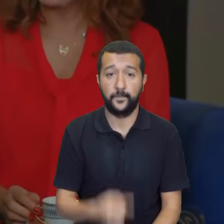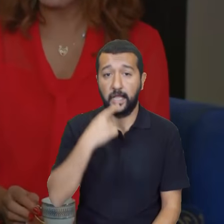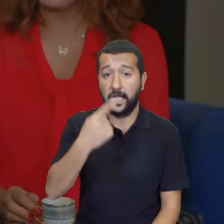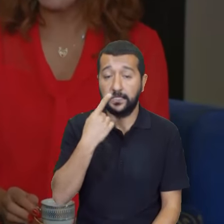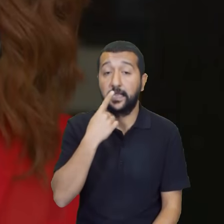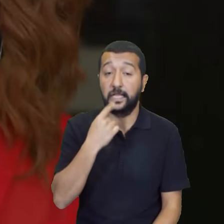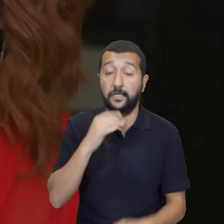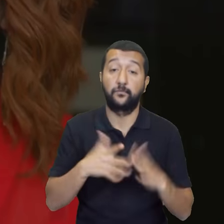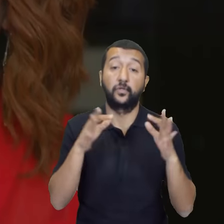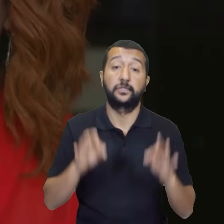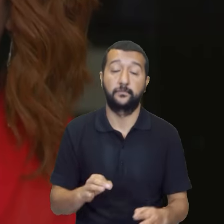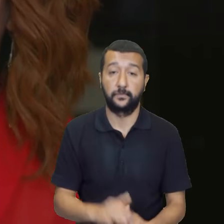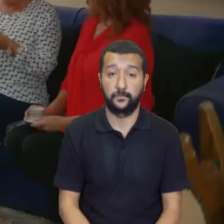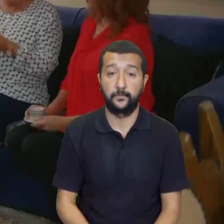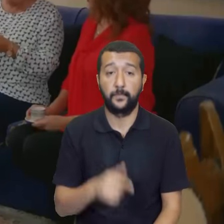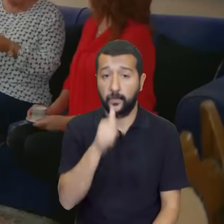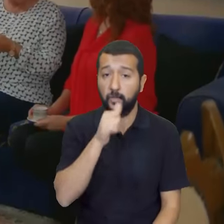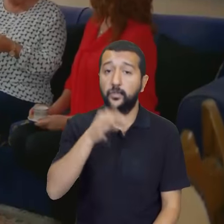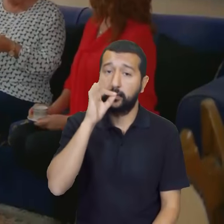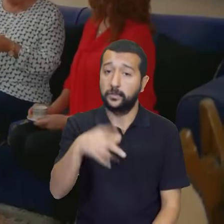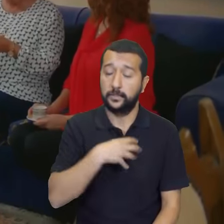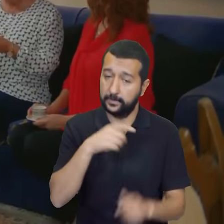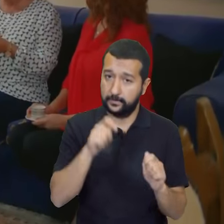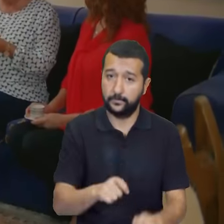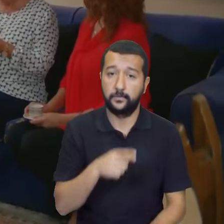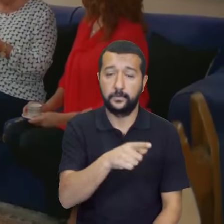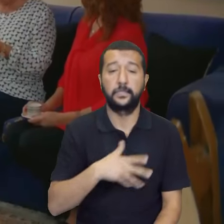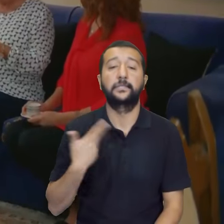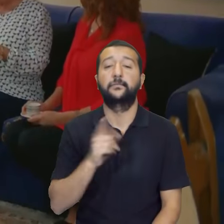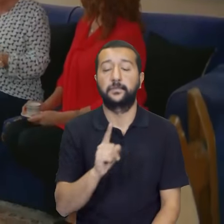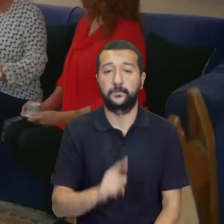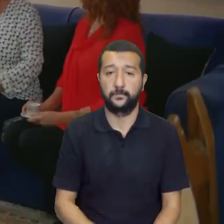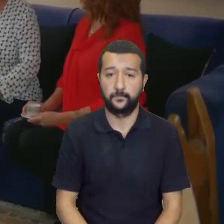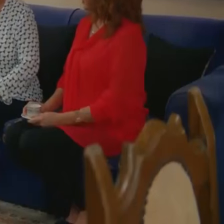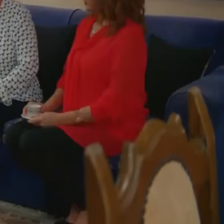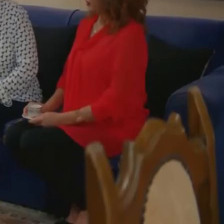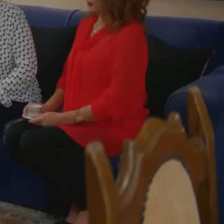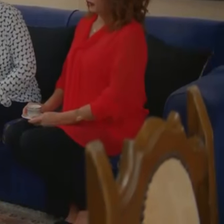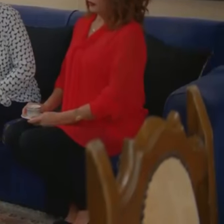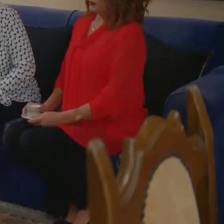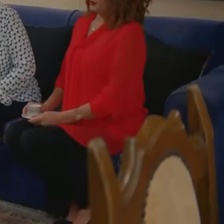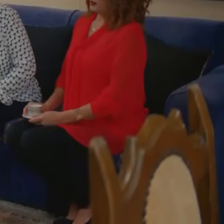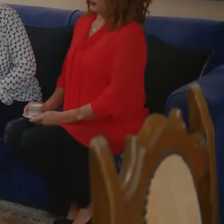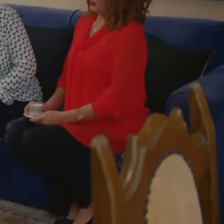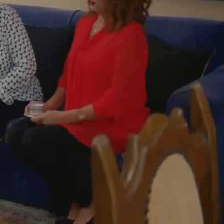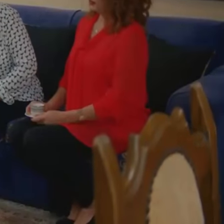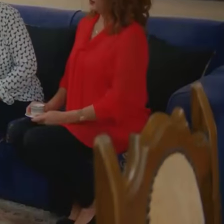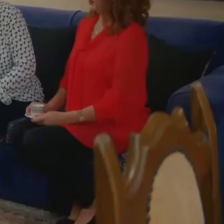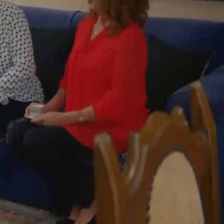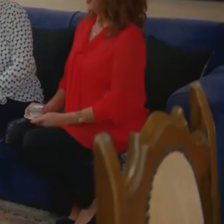Ağzımın tadı kaçtı şimdi. Su iç abla, kendine gelirsin. İstemez. Hadi kahveyi masaya